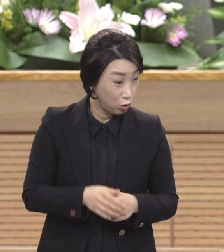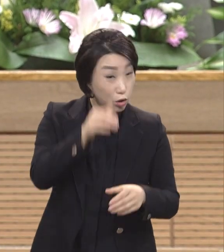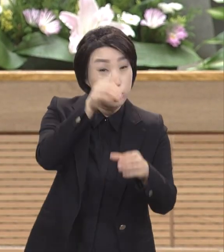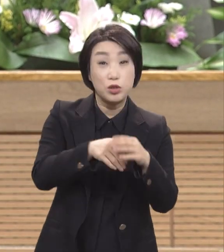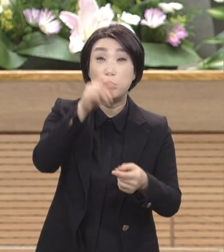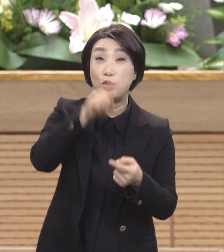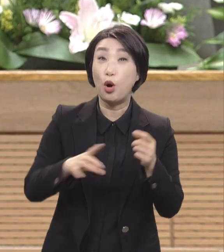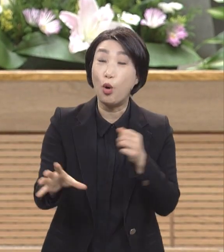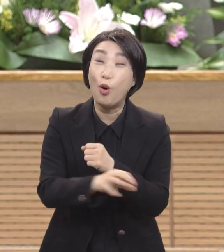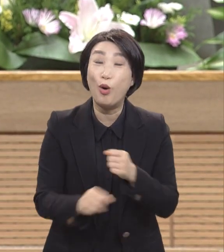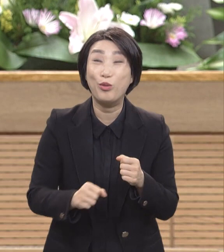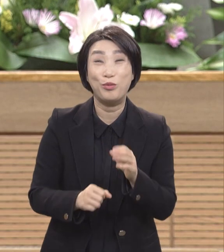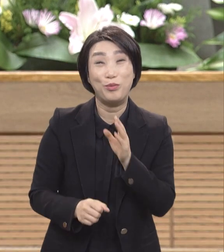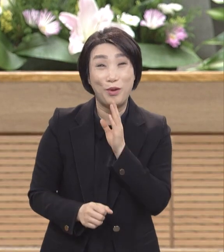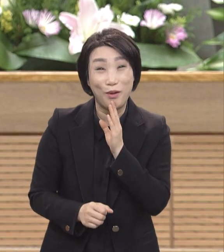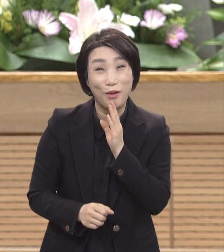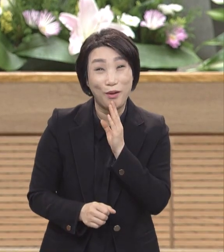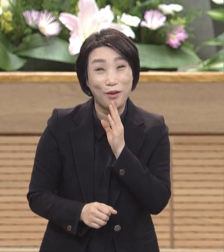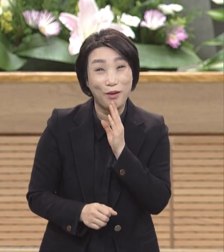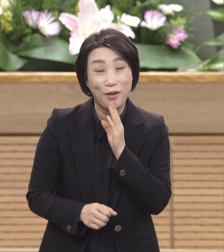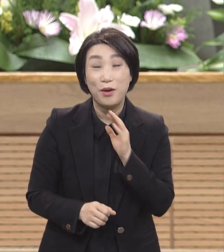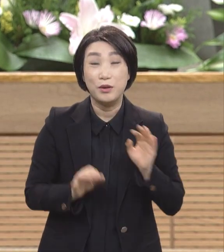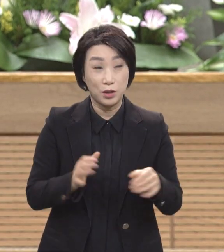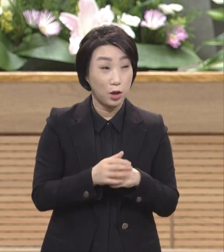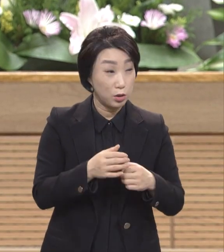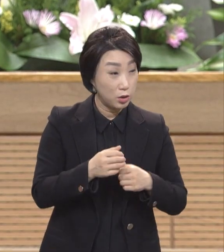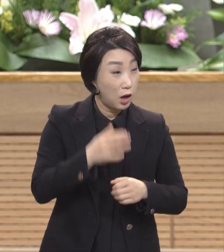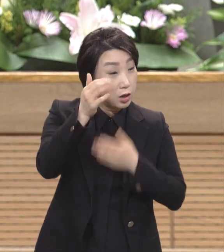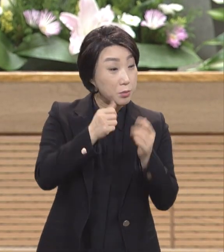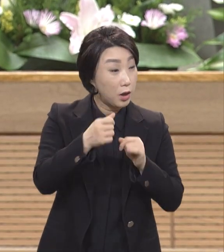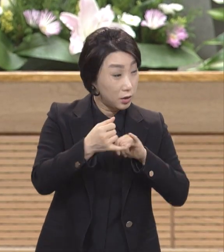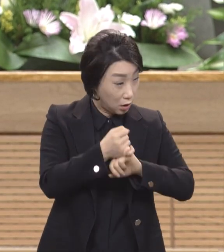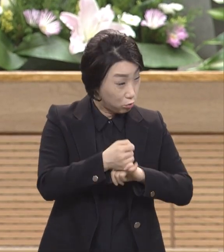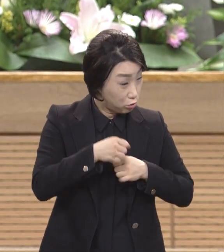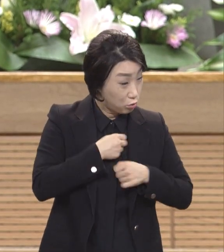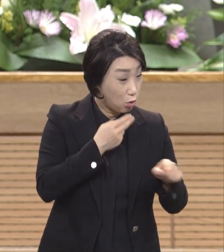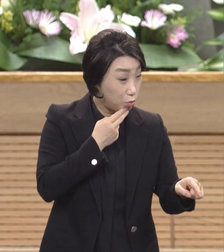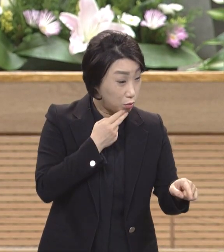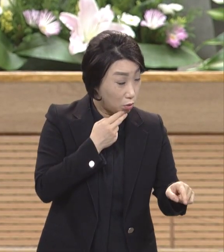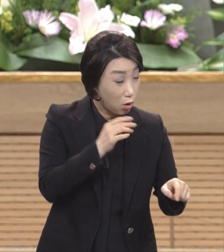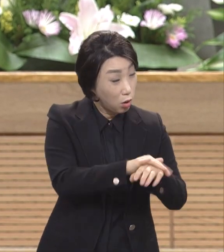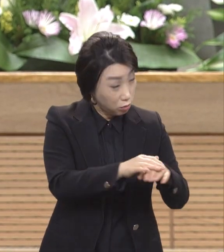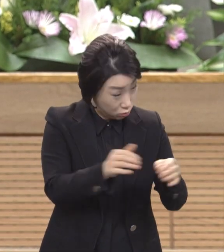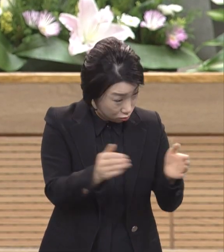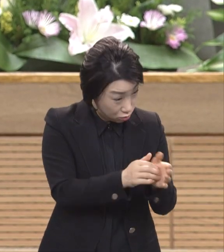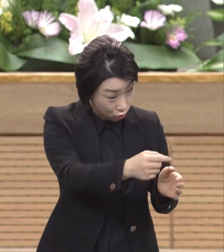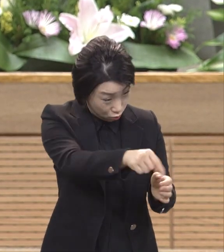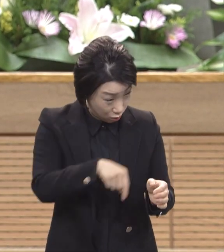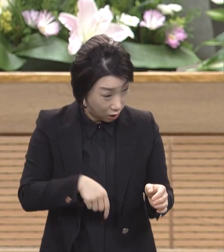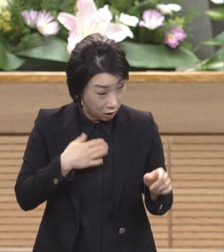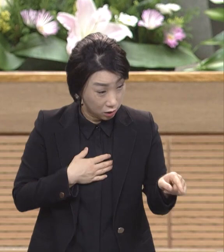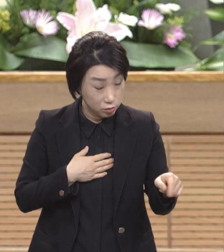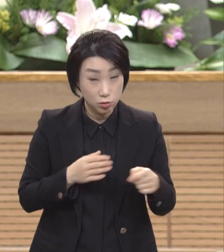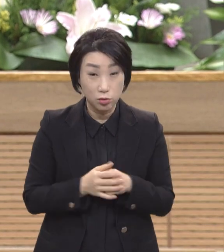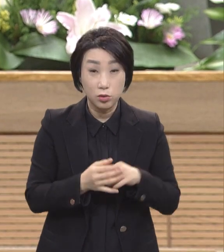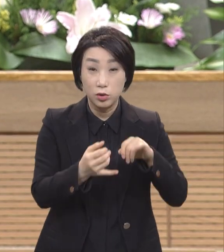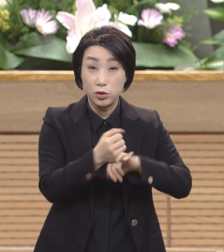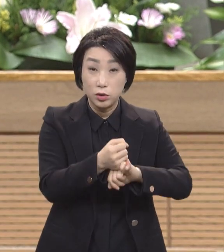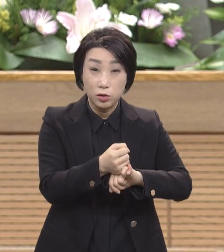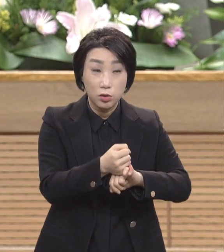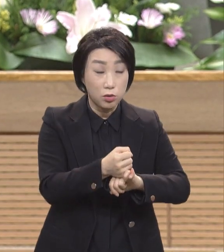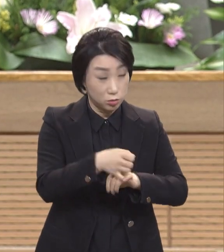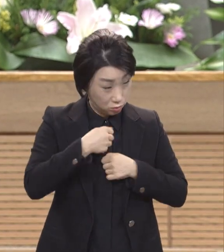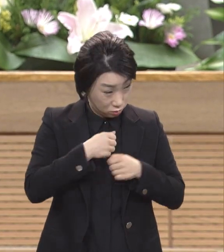신문대로 거둔다겠으니 안 지킨 약속부터 해결하고 와라. 안 지킨